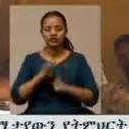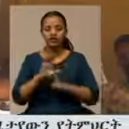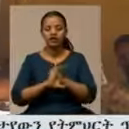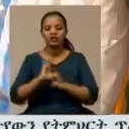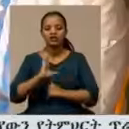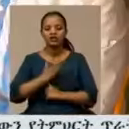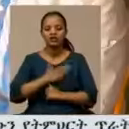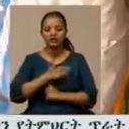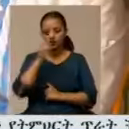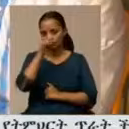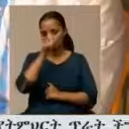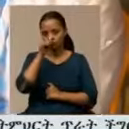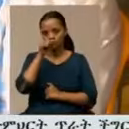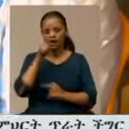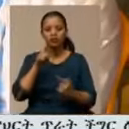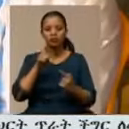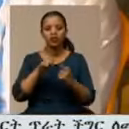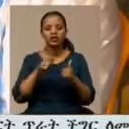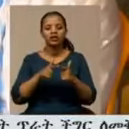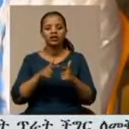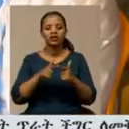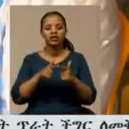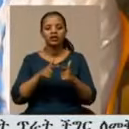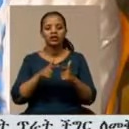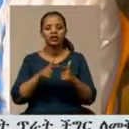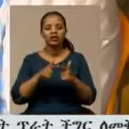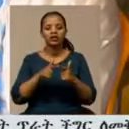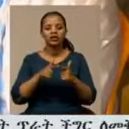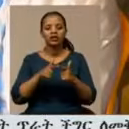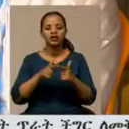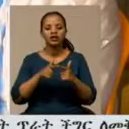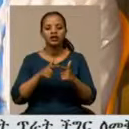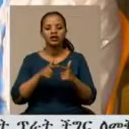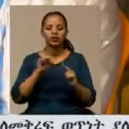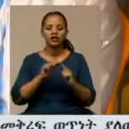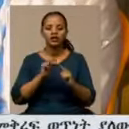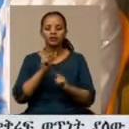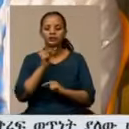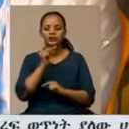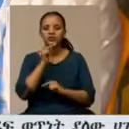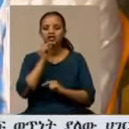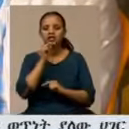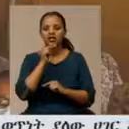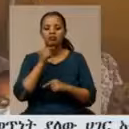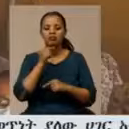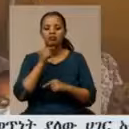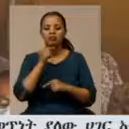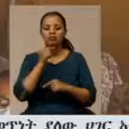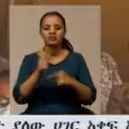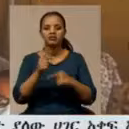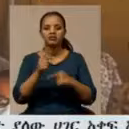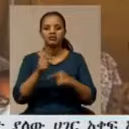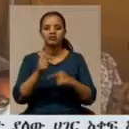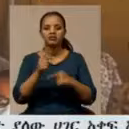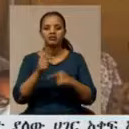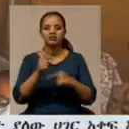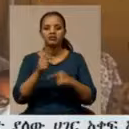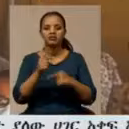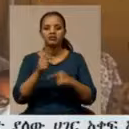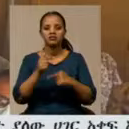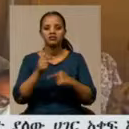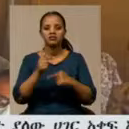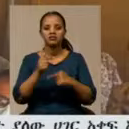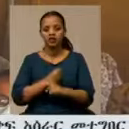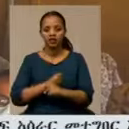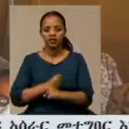አገራችን ኢትዮጵያ ወደ ትልቁ ግብአት ወደ ብልጽግና እየገሰገሰ ባለበት ዘመን